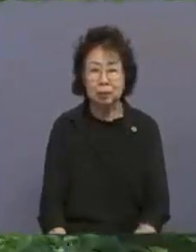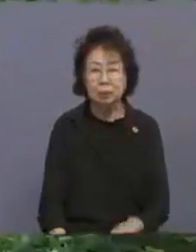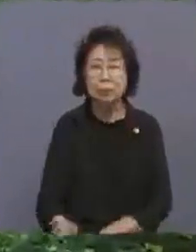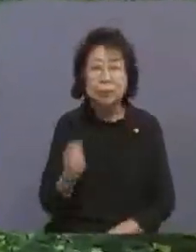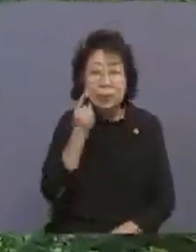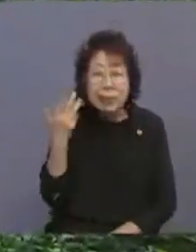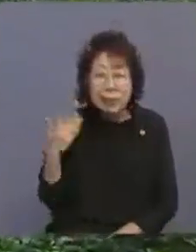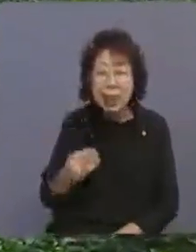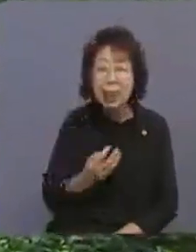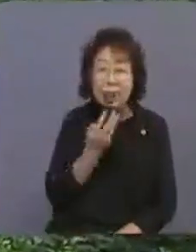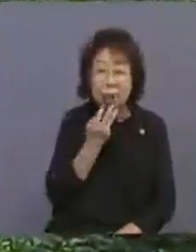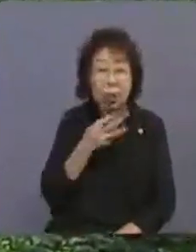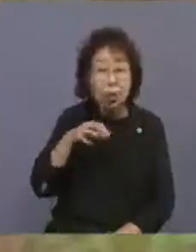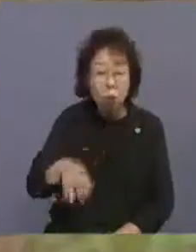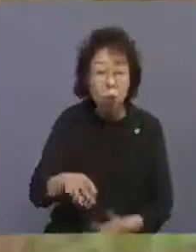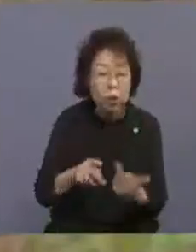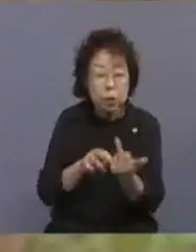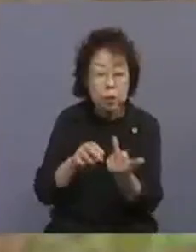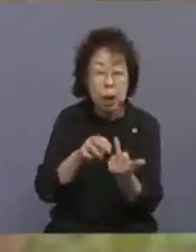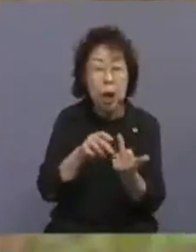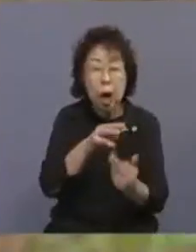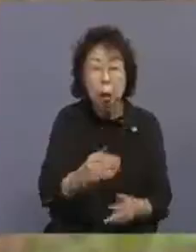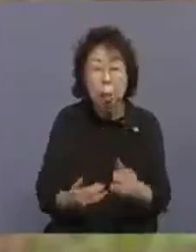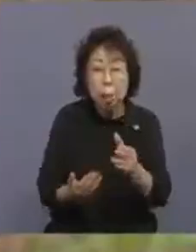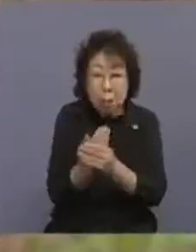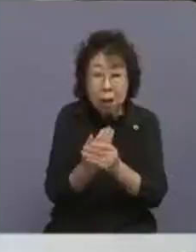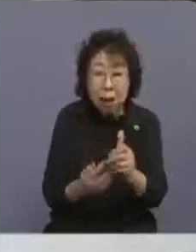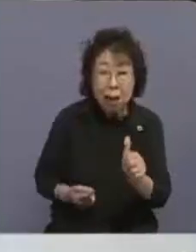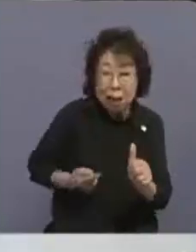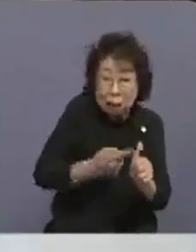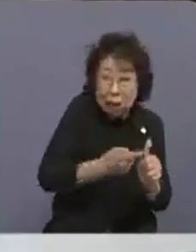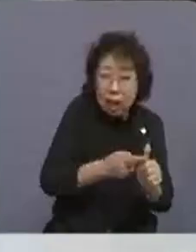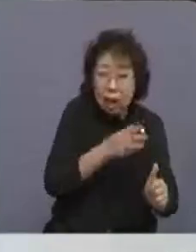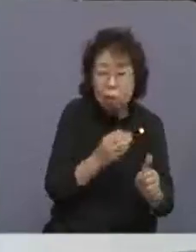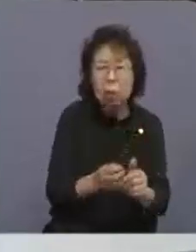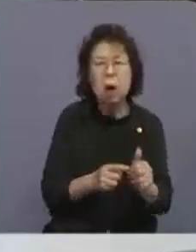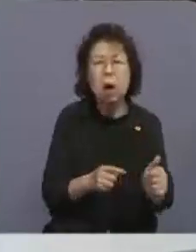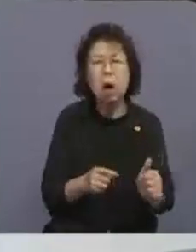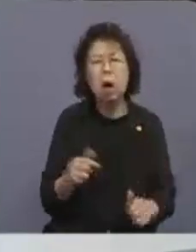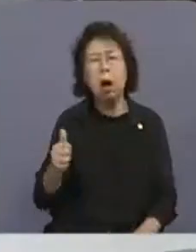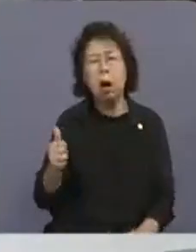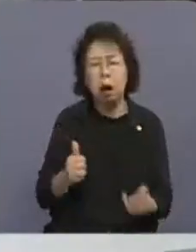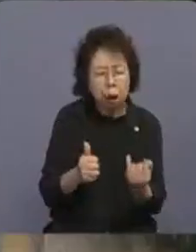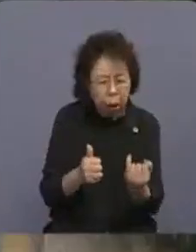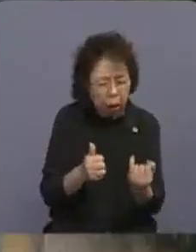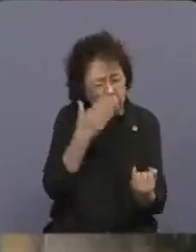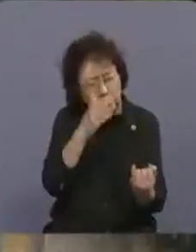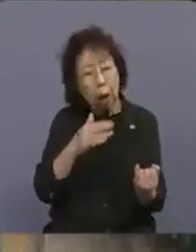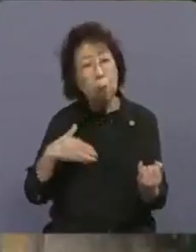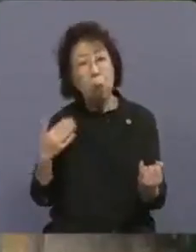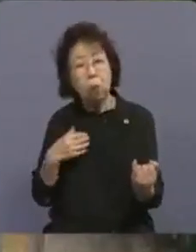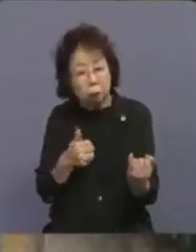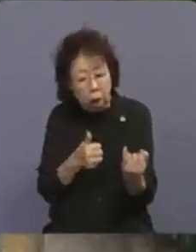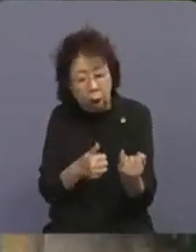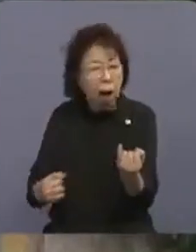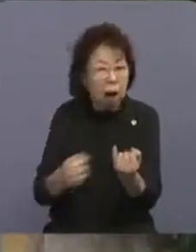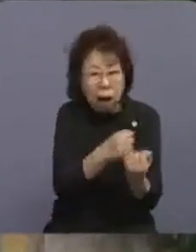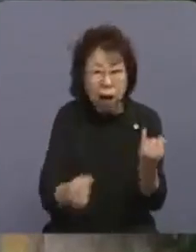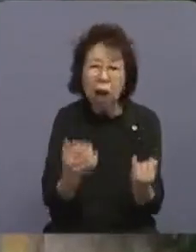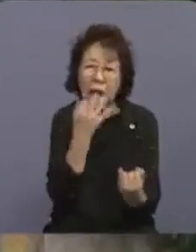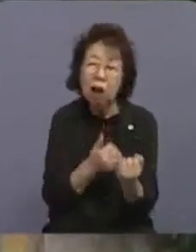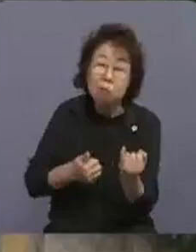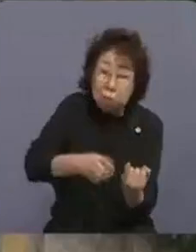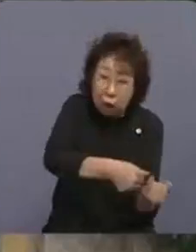지난달 서울 관악구의 야산 등산로에서 발생한 살인사건. 피의자 최윤종은 일면식이 없던 여성을 때려